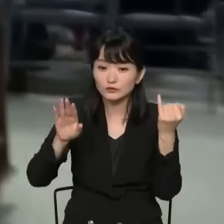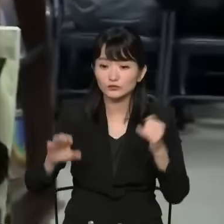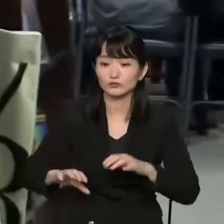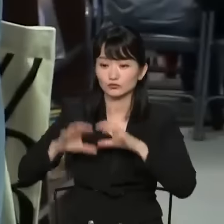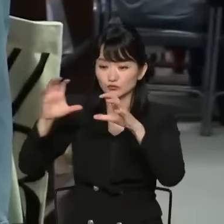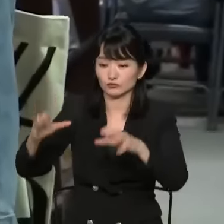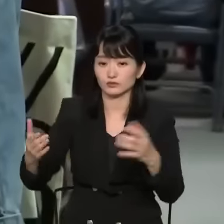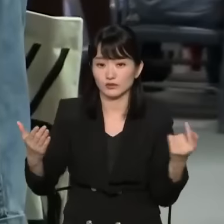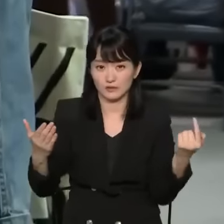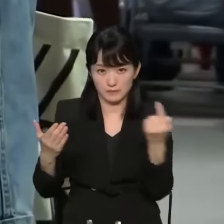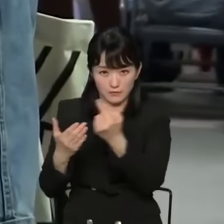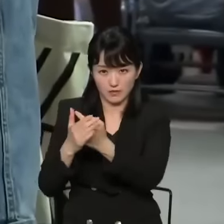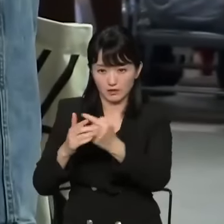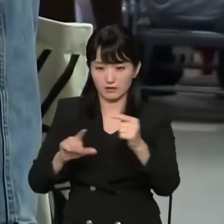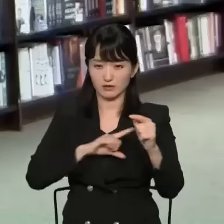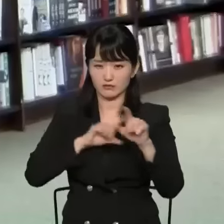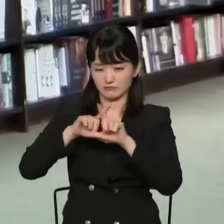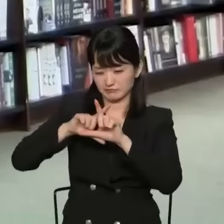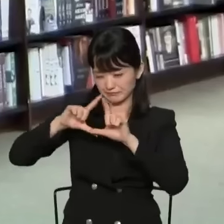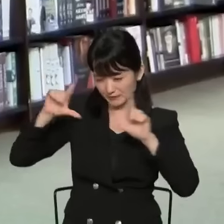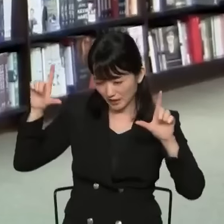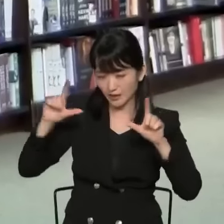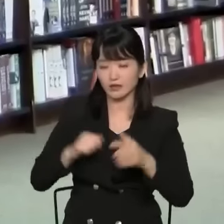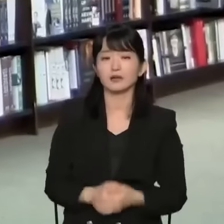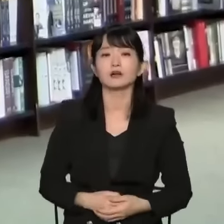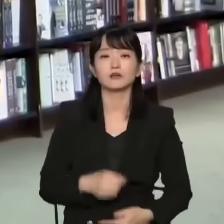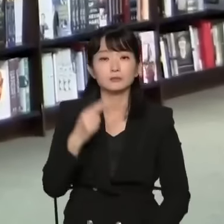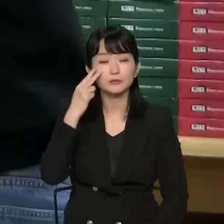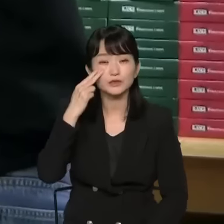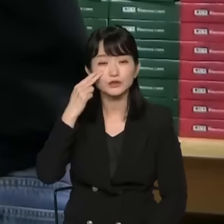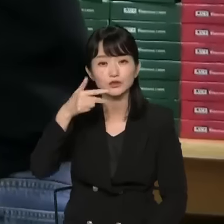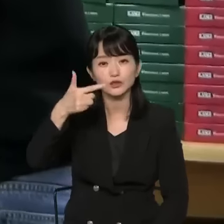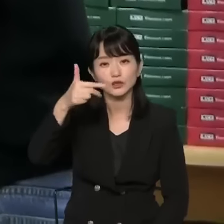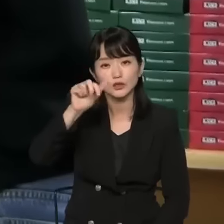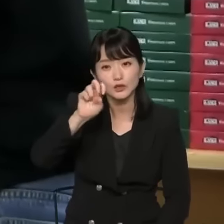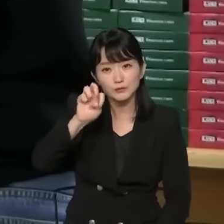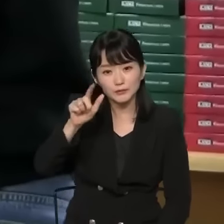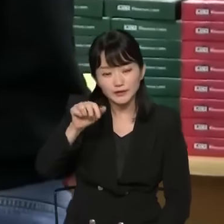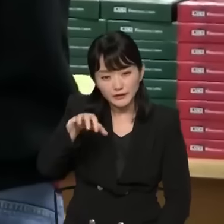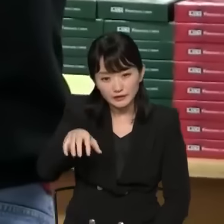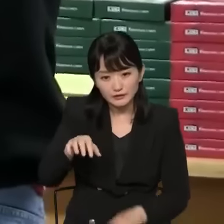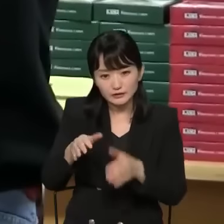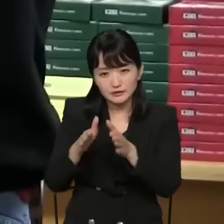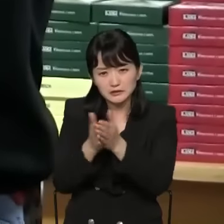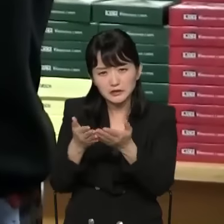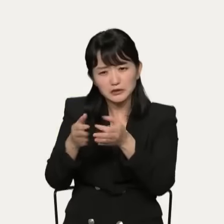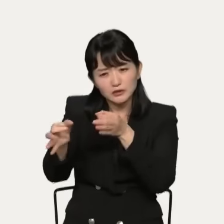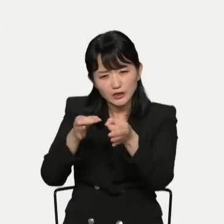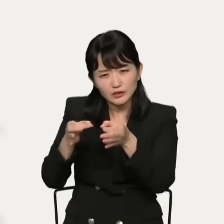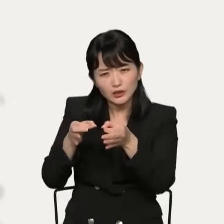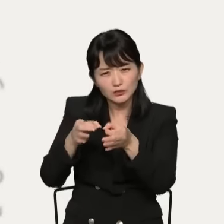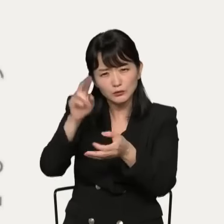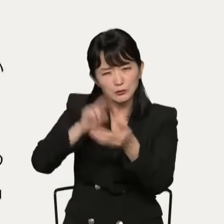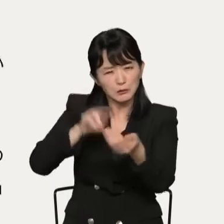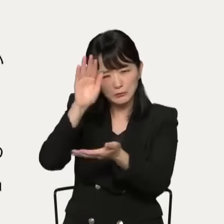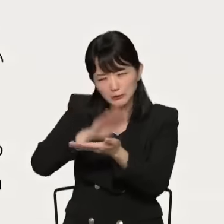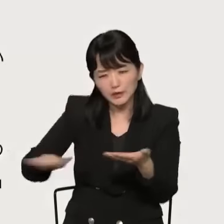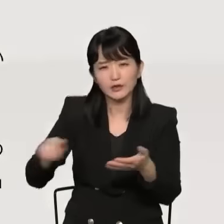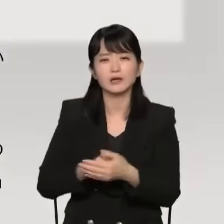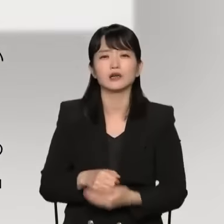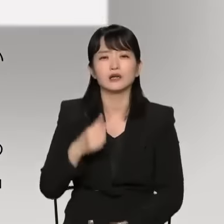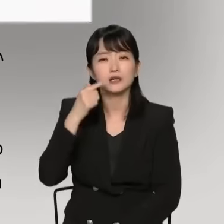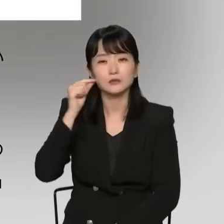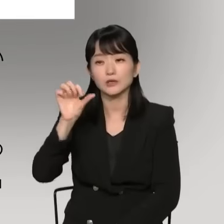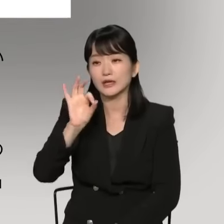국제무대에 본격적으로 이름을 알렸습니다. 뉴욕 맨해튼의 대형 서점도 사정은 마찬가지입니다. 일본 아사히